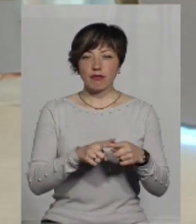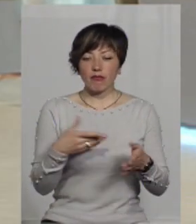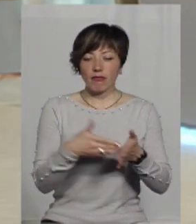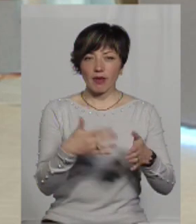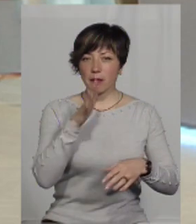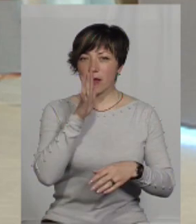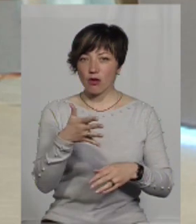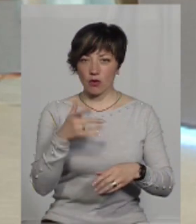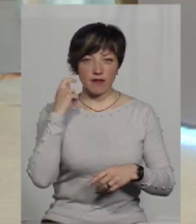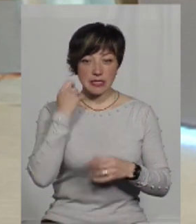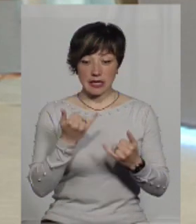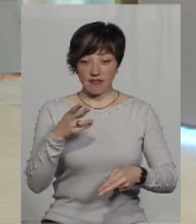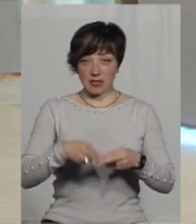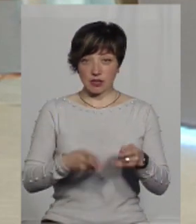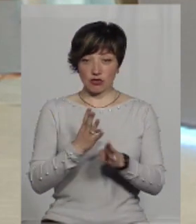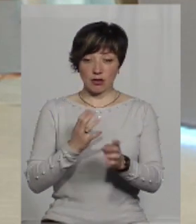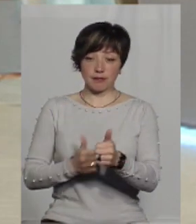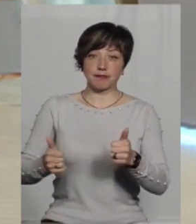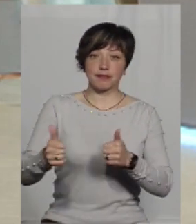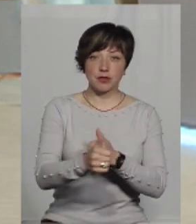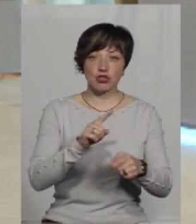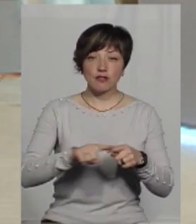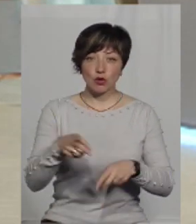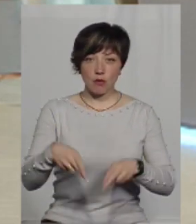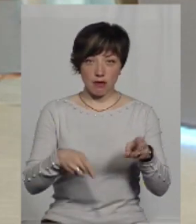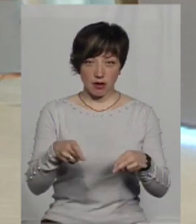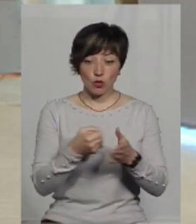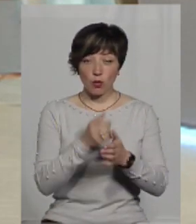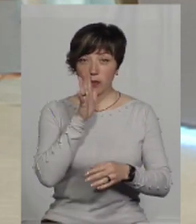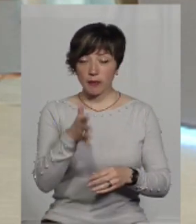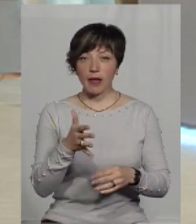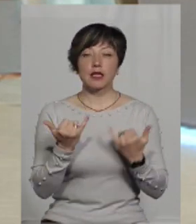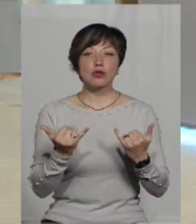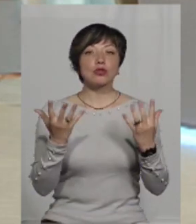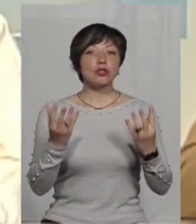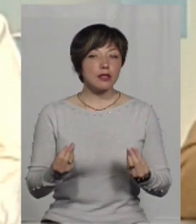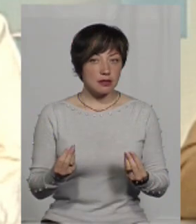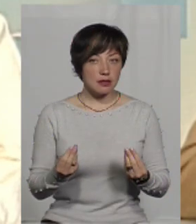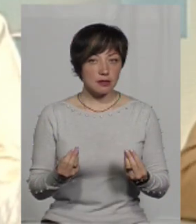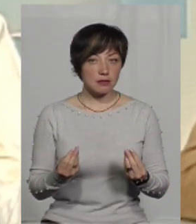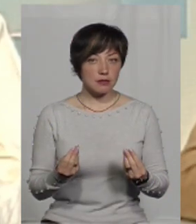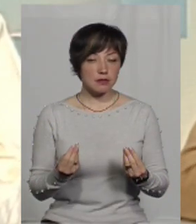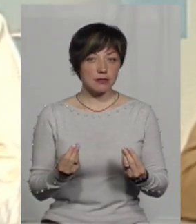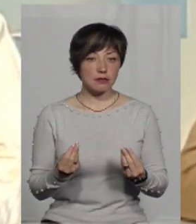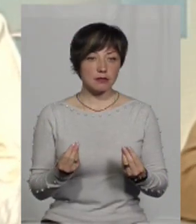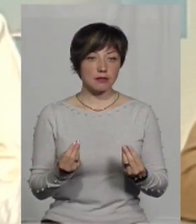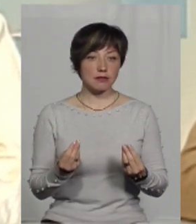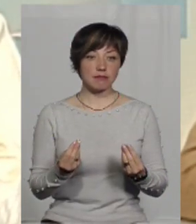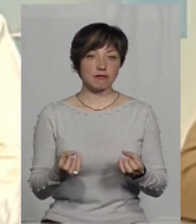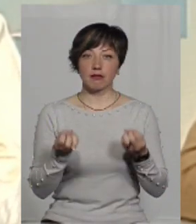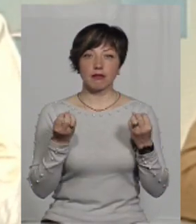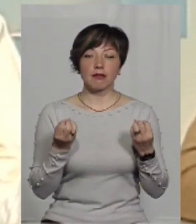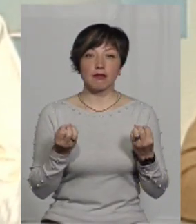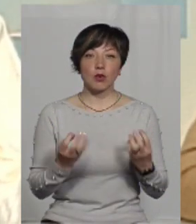вони десь в кінці черги зараз, їх беруть швидше на операції. На сьогоднішній день силою,